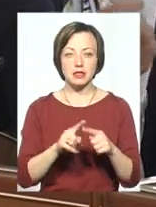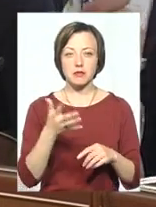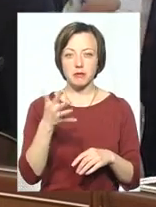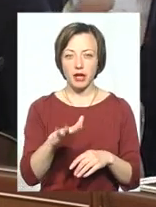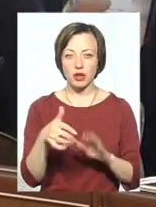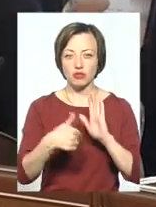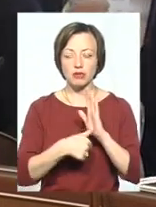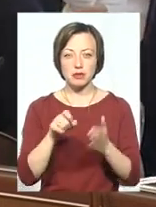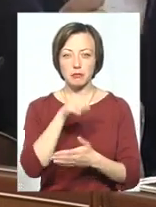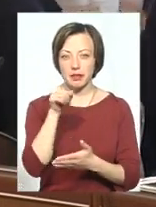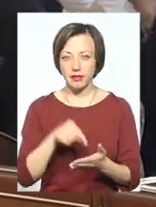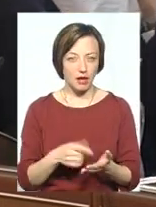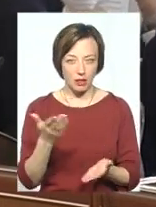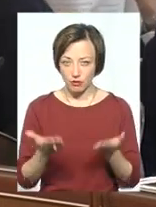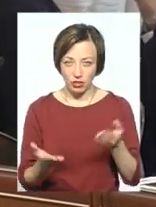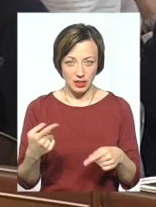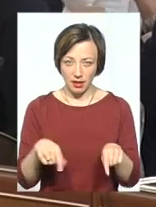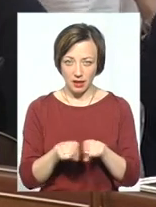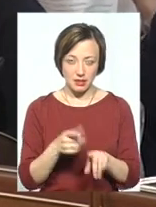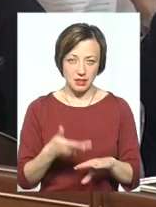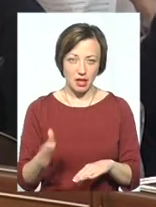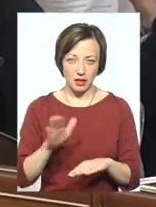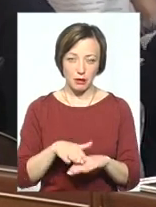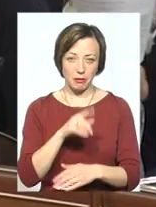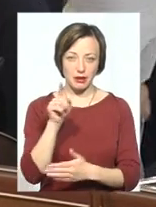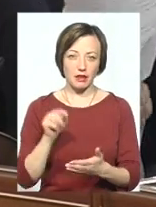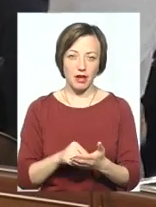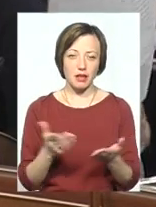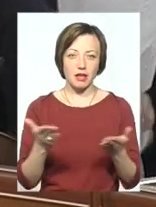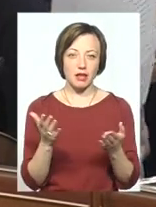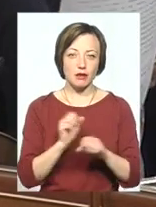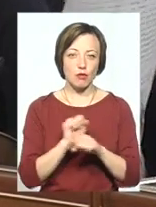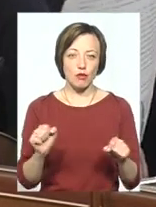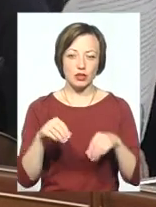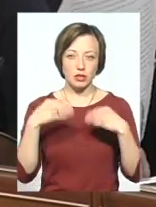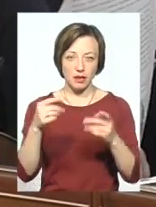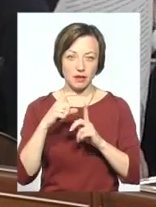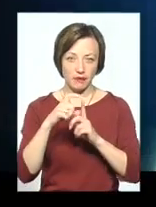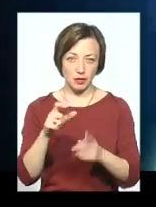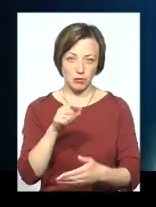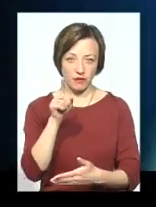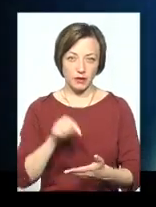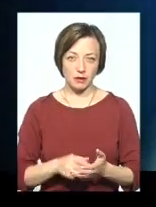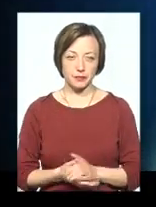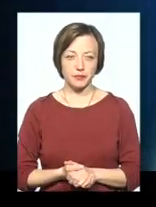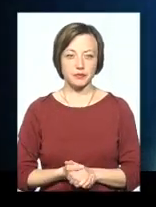шість питань невже це такі складні питання на які не можна дати відповідь